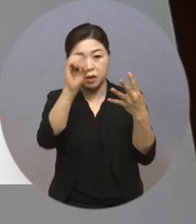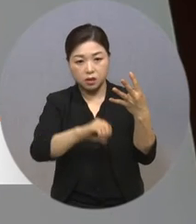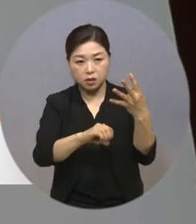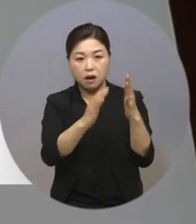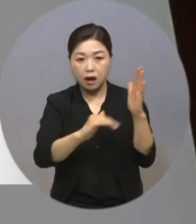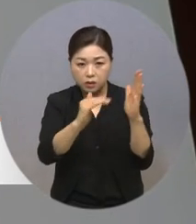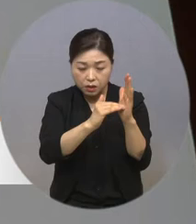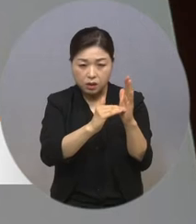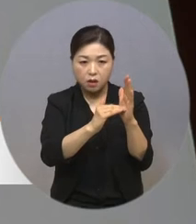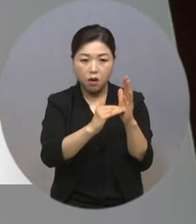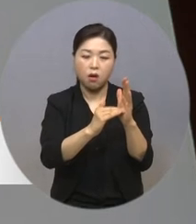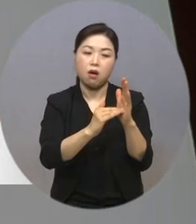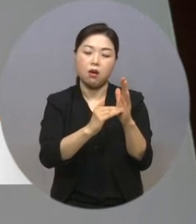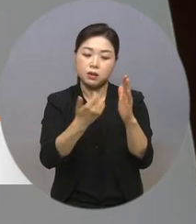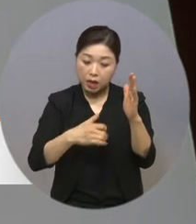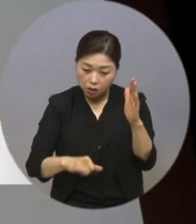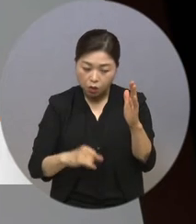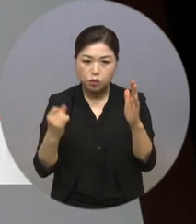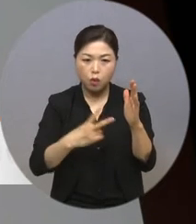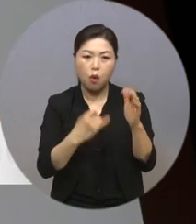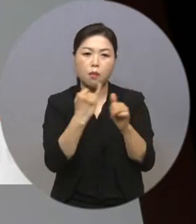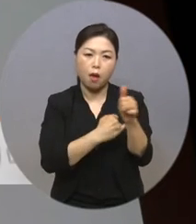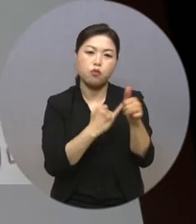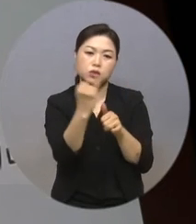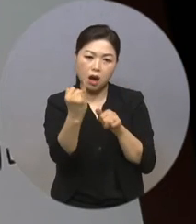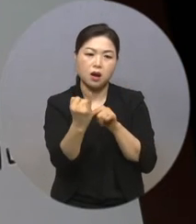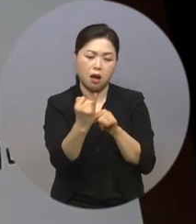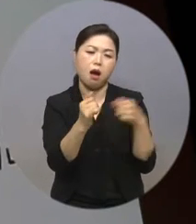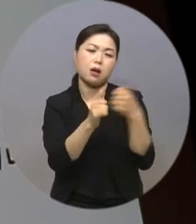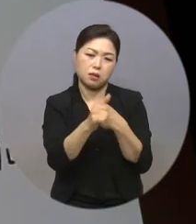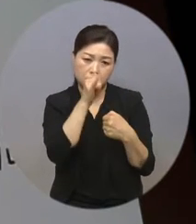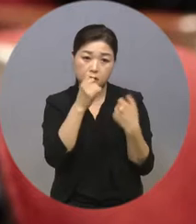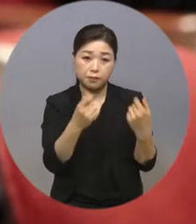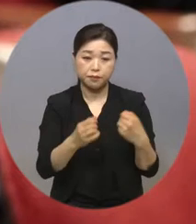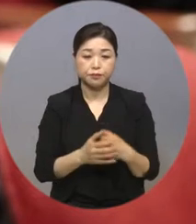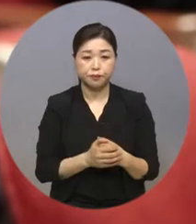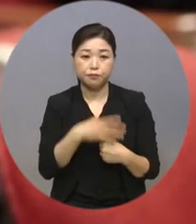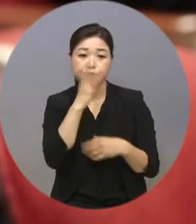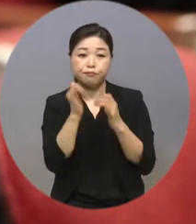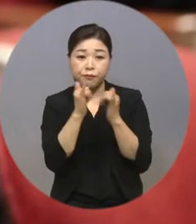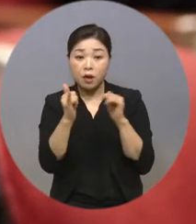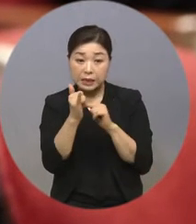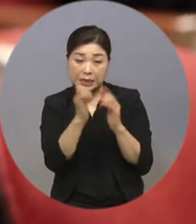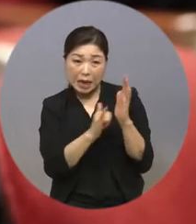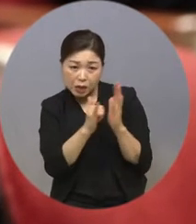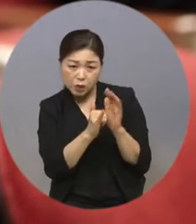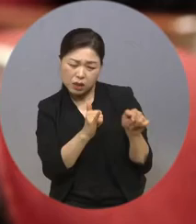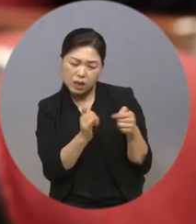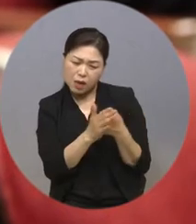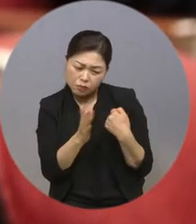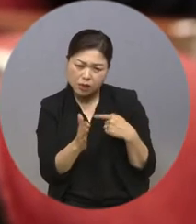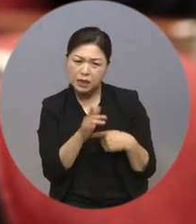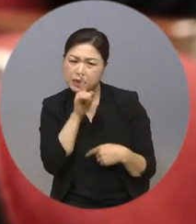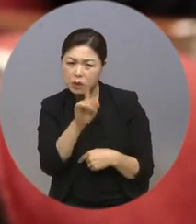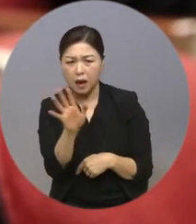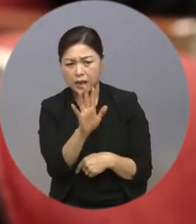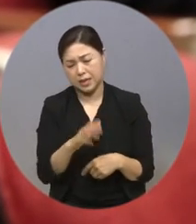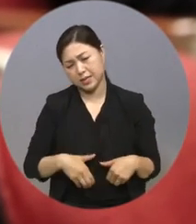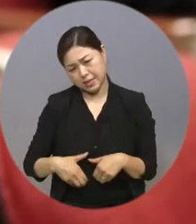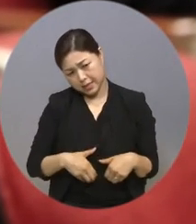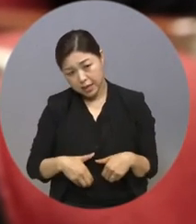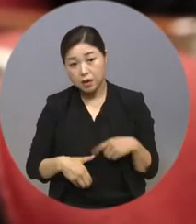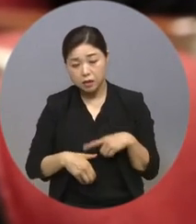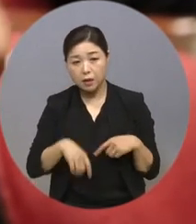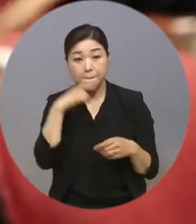자녀와 배우자에 의해 발생하고 있습니다. 학대를 받는 노인들이 가족이라는 이유로 신고를 꺼리는 경우가 많아 그 피해가